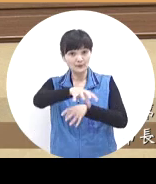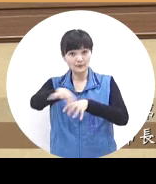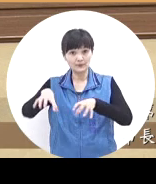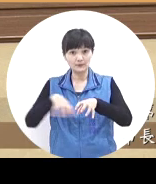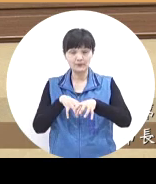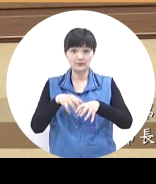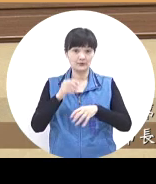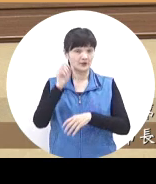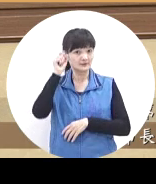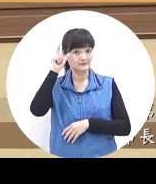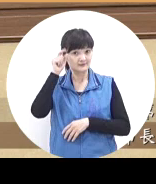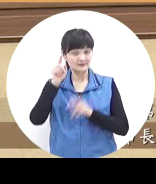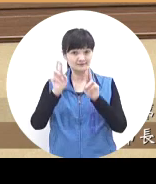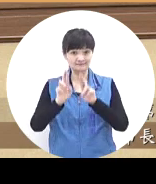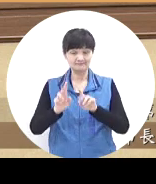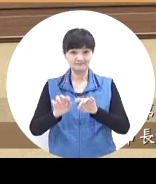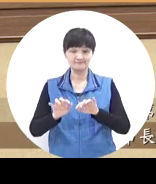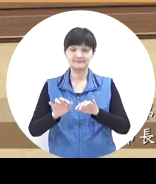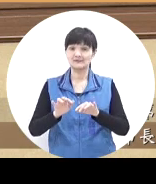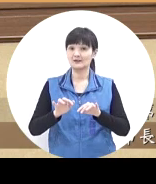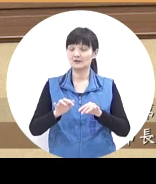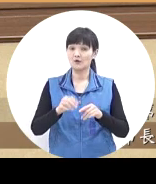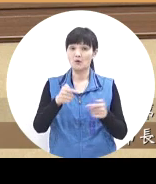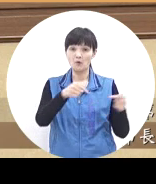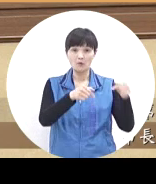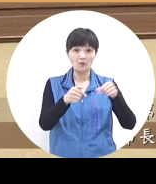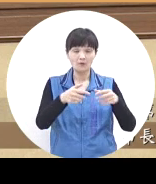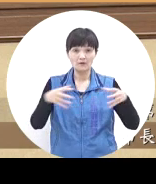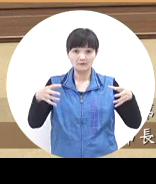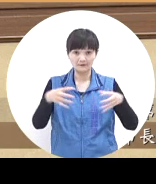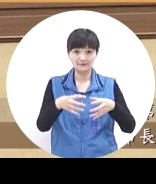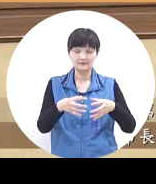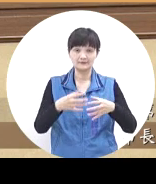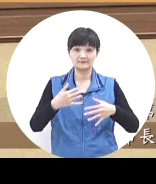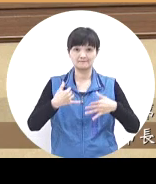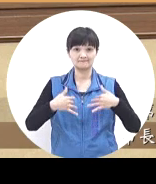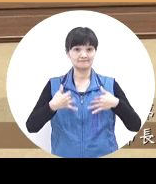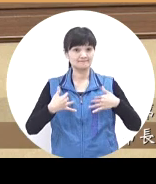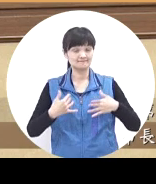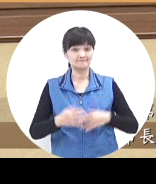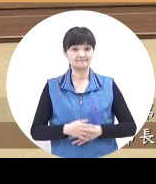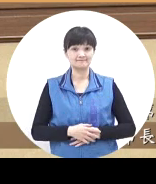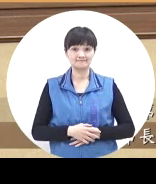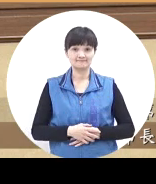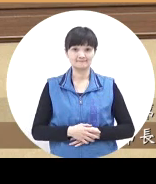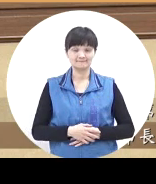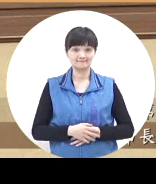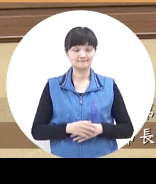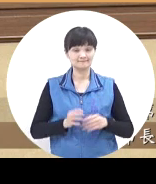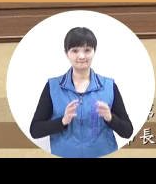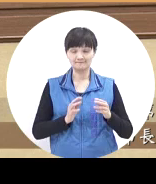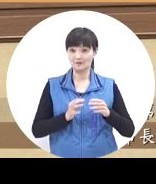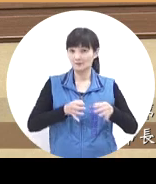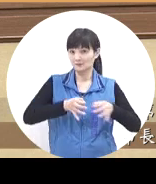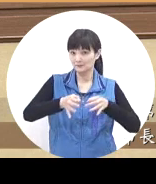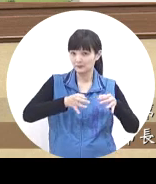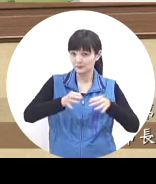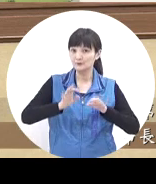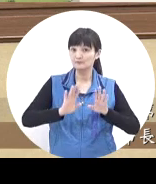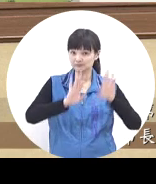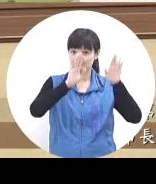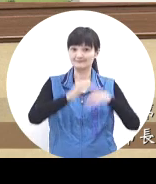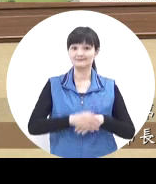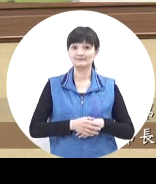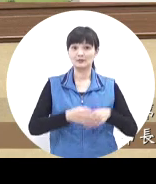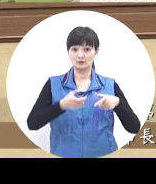城市，让新北市能够经济活络发展，让我们的产业能够往前走。所以公有土地